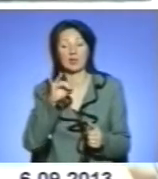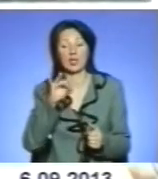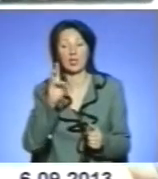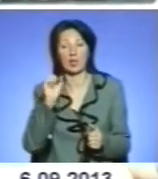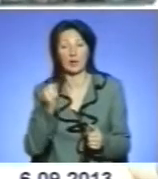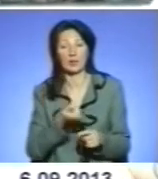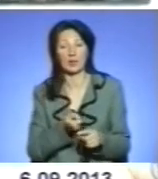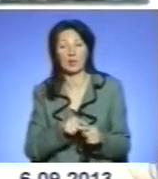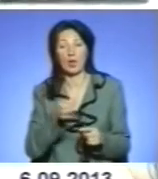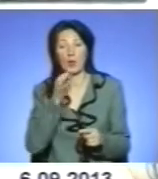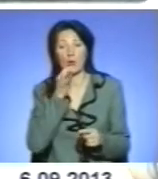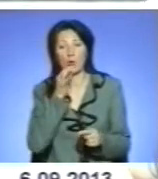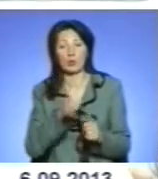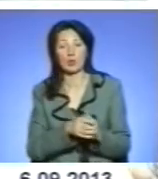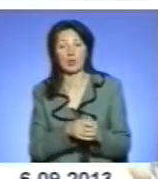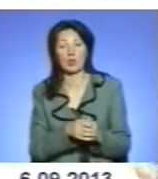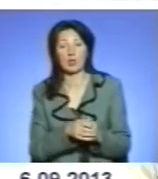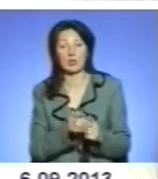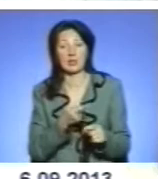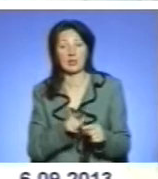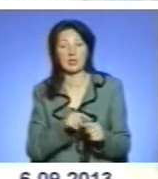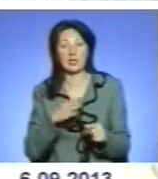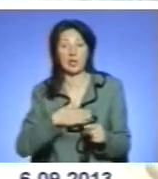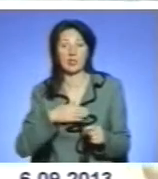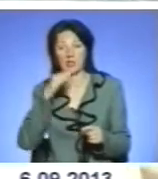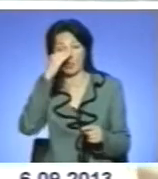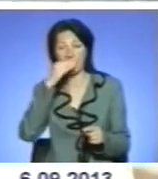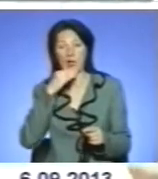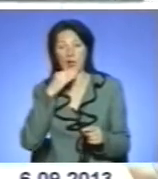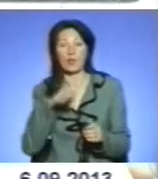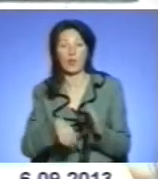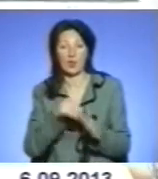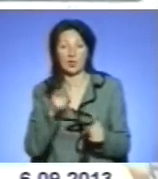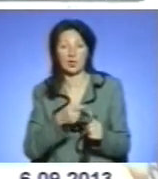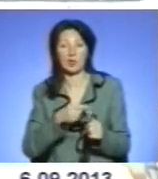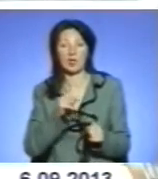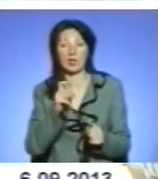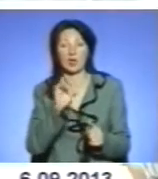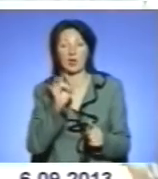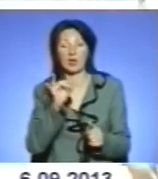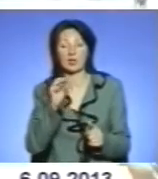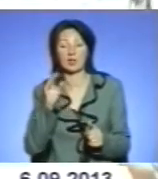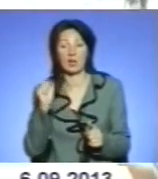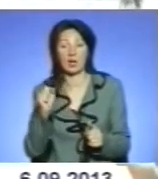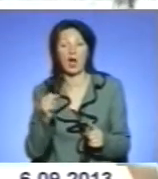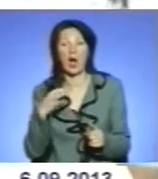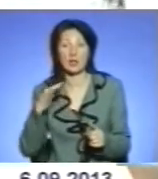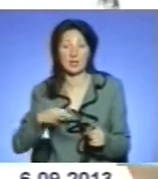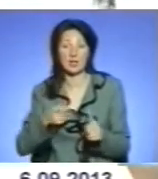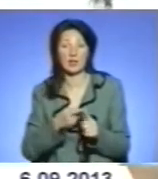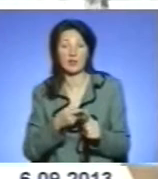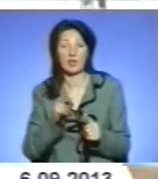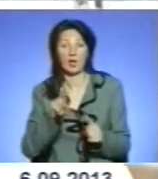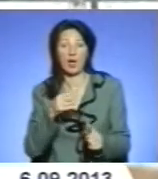це подобалося давно. Це наш вибір з татом, то ми назвали її Христинка, сина назвали так, як вже хотіла старша донька.